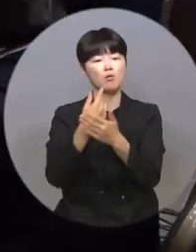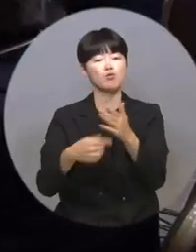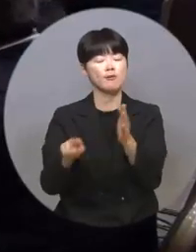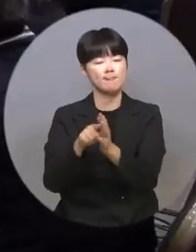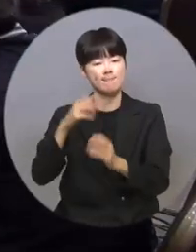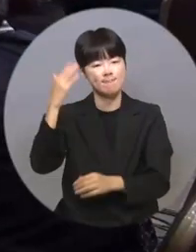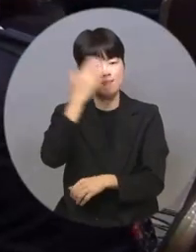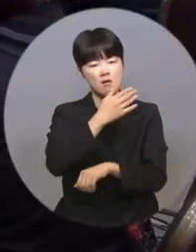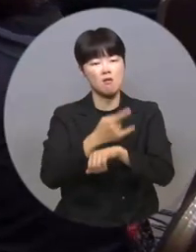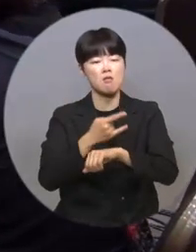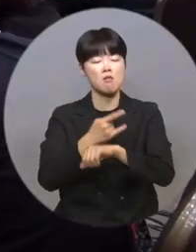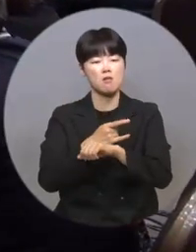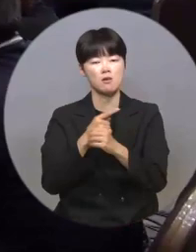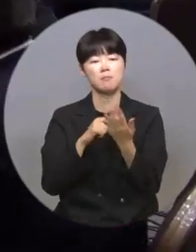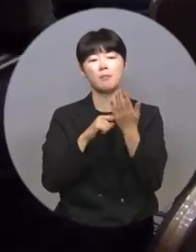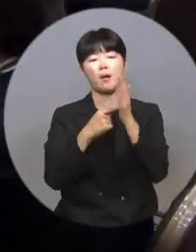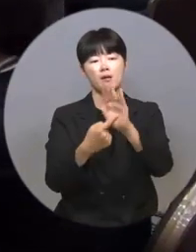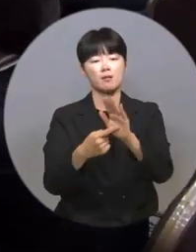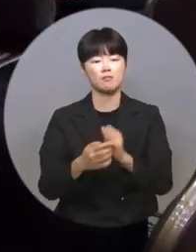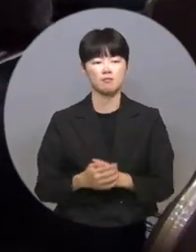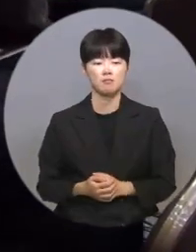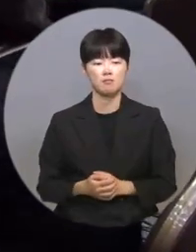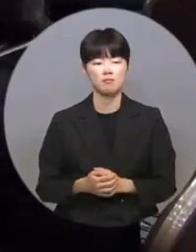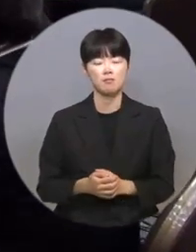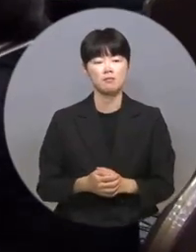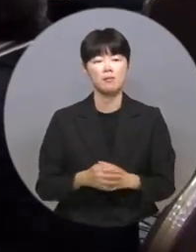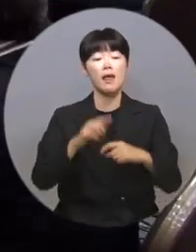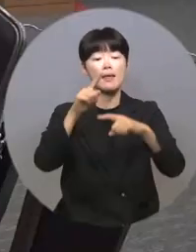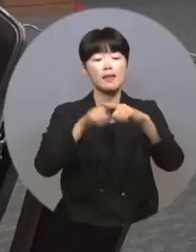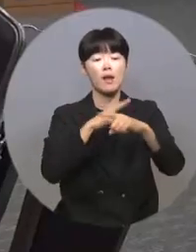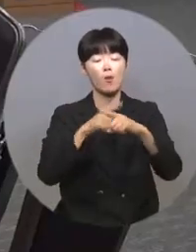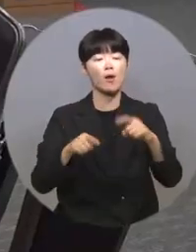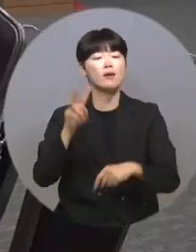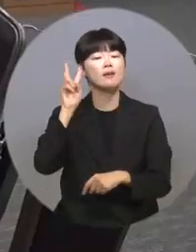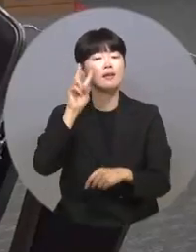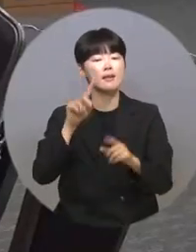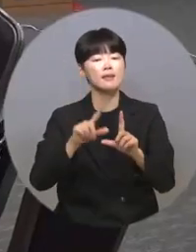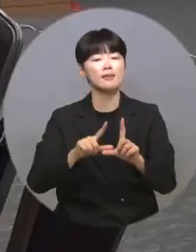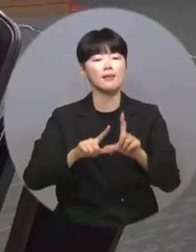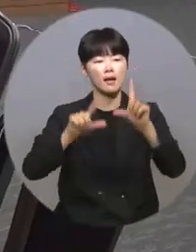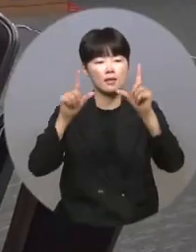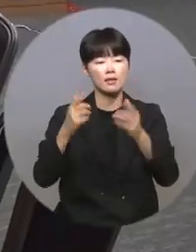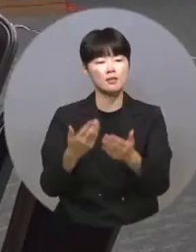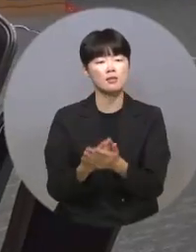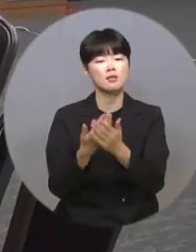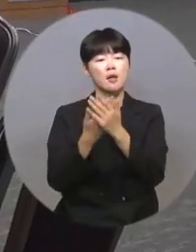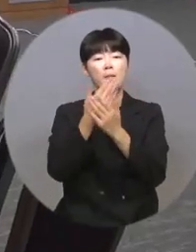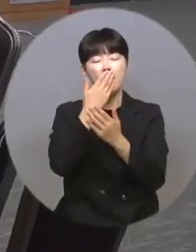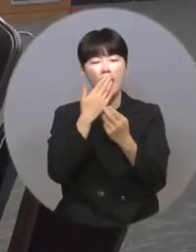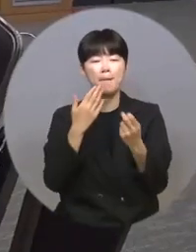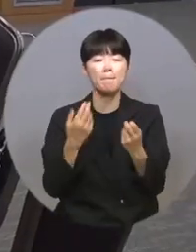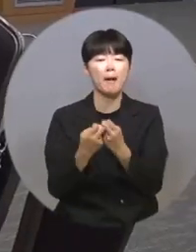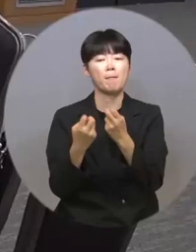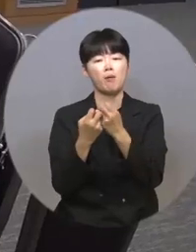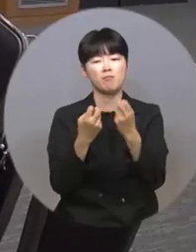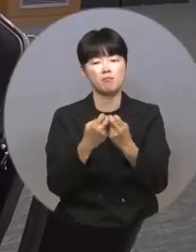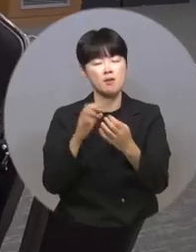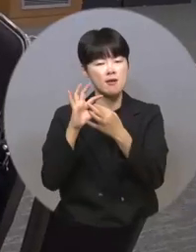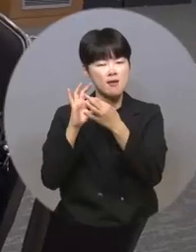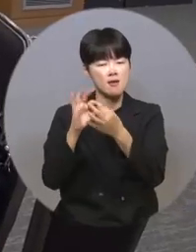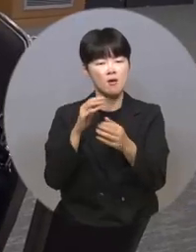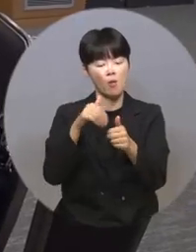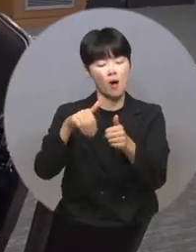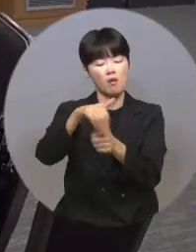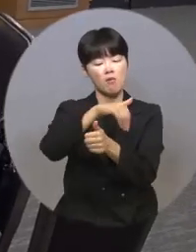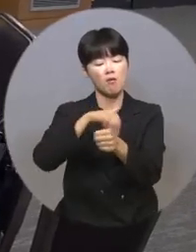대회 2일차인 12일에는 정의로운 에너지 전환, 지속가능 발전 방안 등을 주제로 타운홀